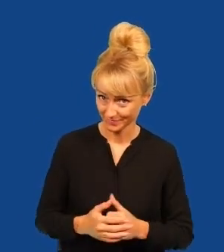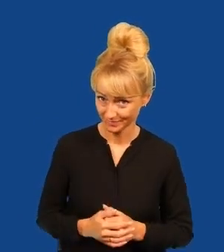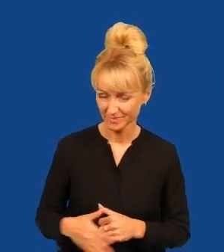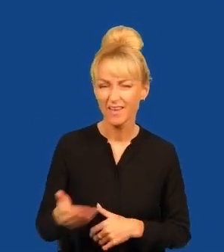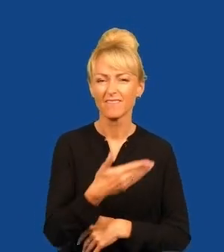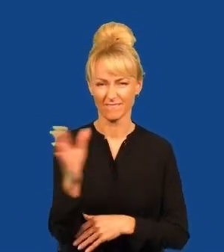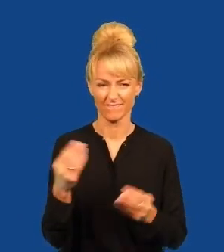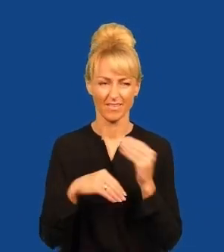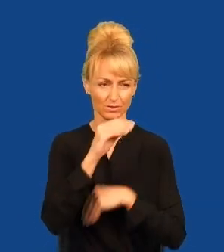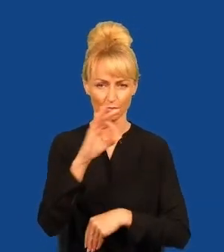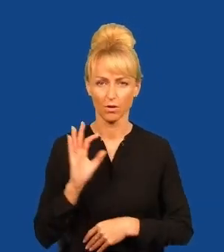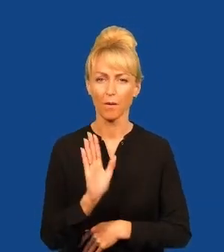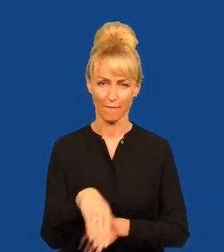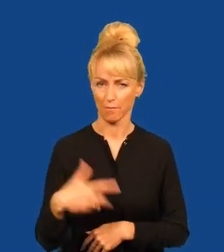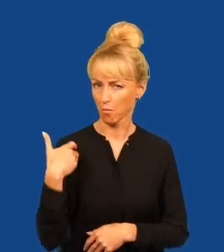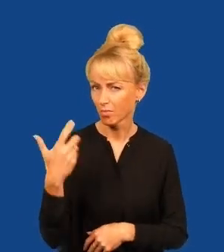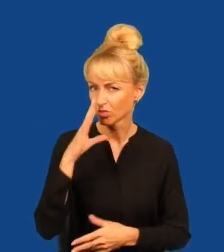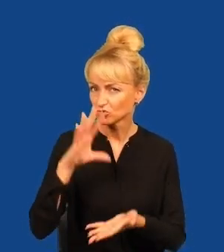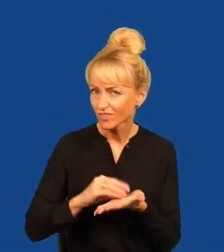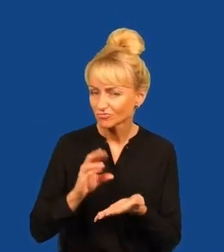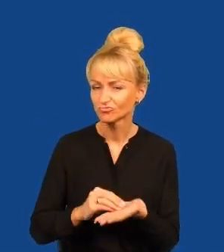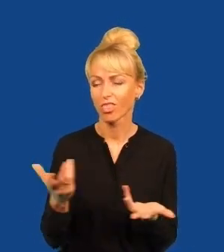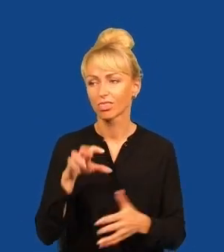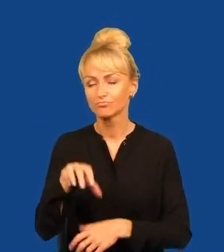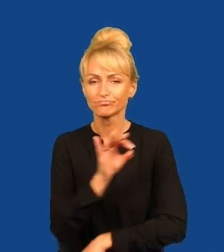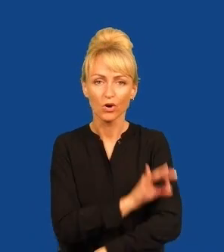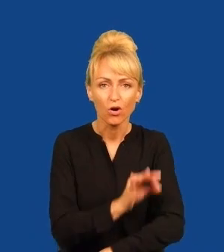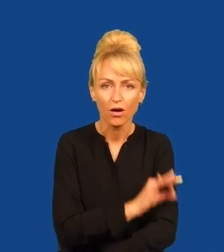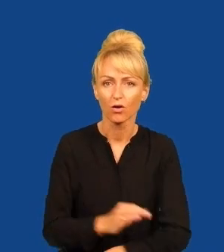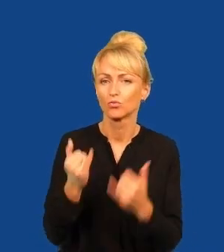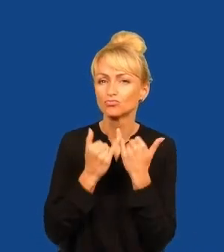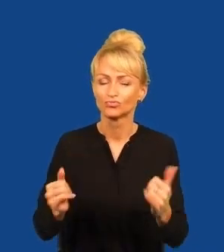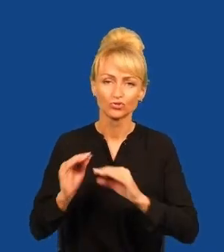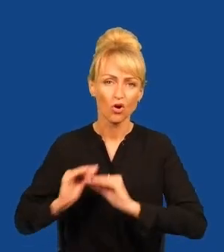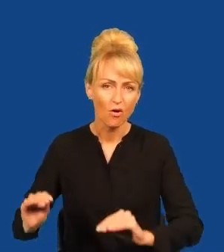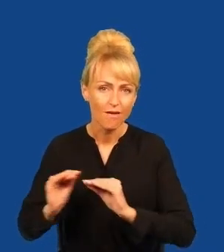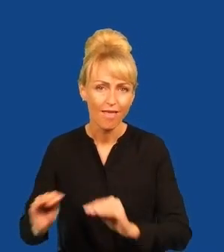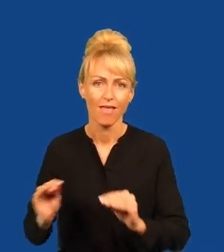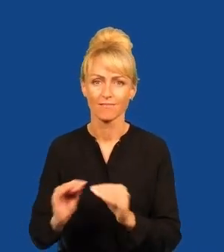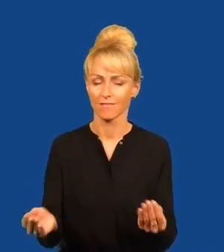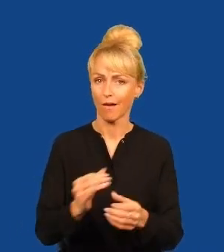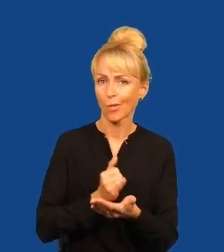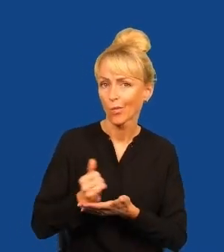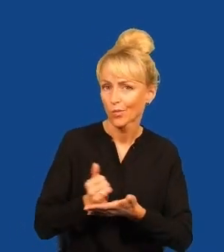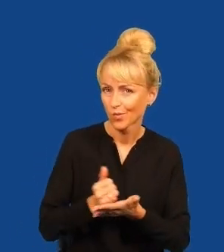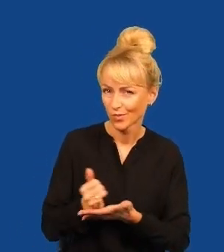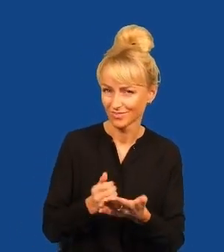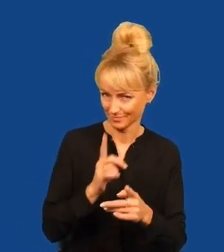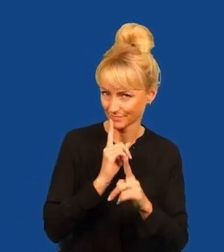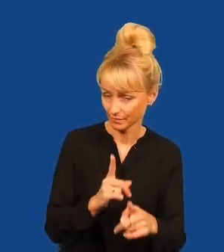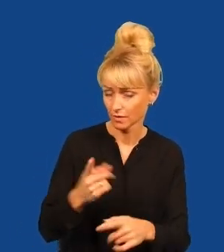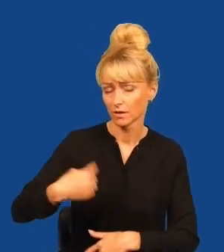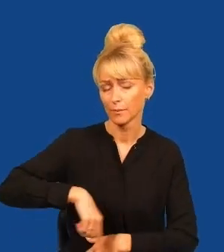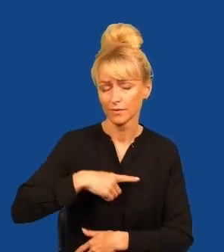doświadczenie w projektowaniu. Uczestniczymy często w szkoleniach, bootcampach, różnych kursach UX-owych. Wiemy,